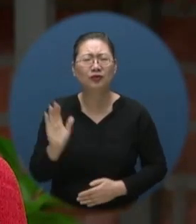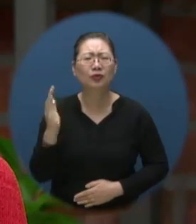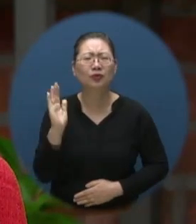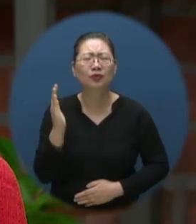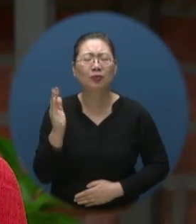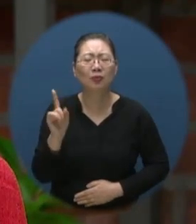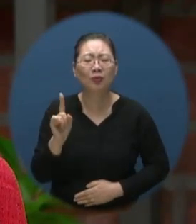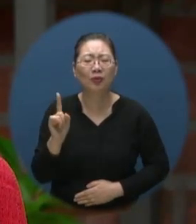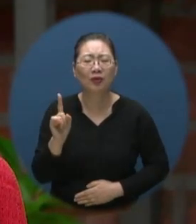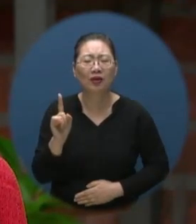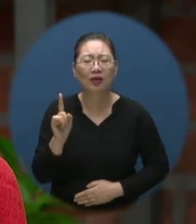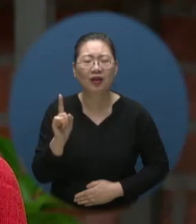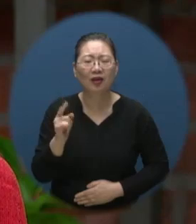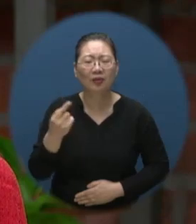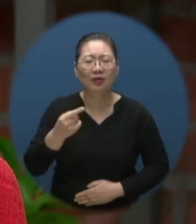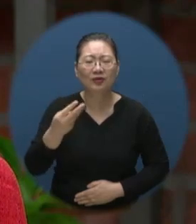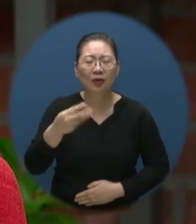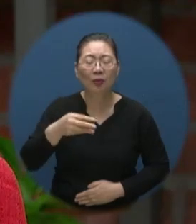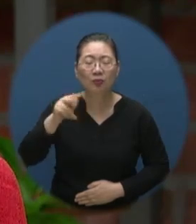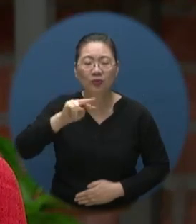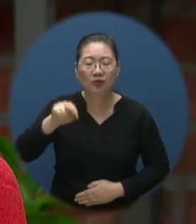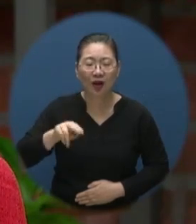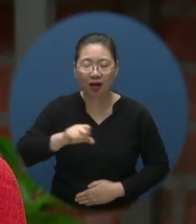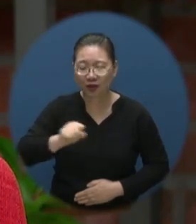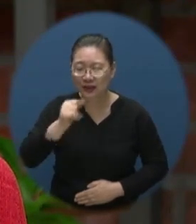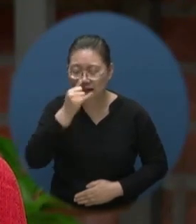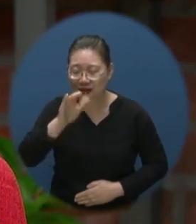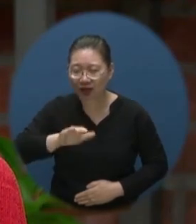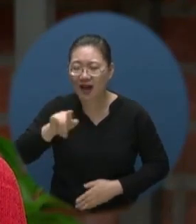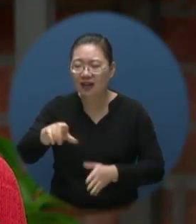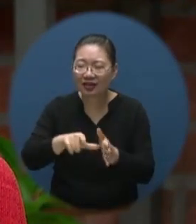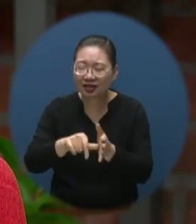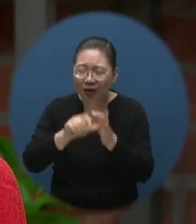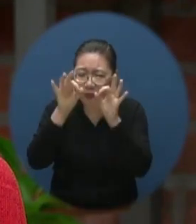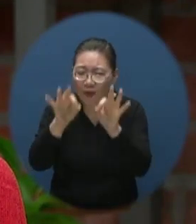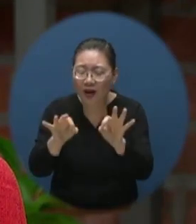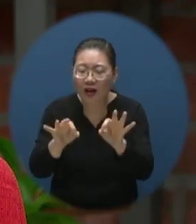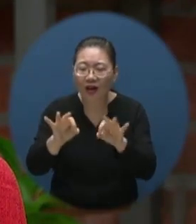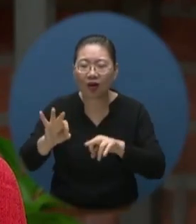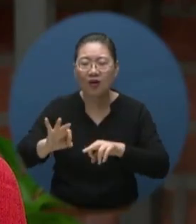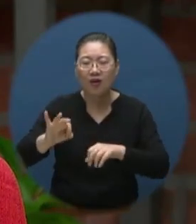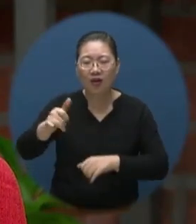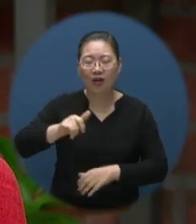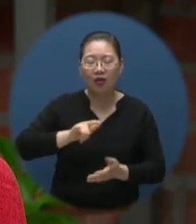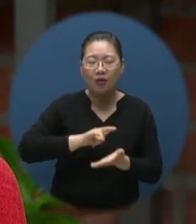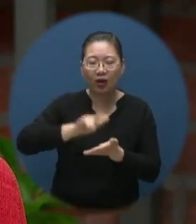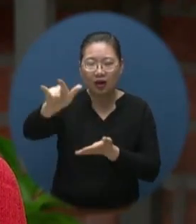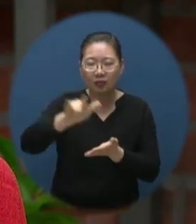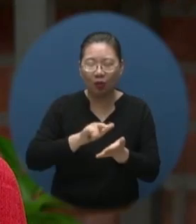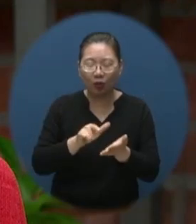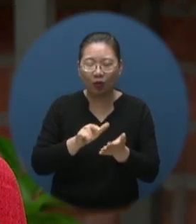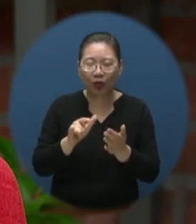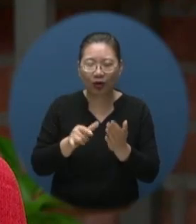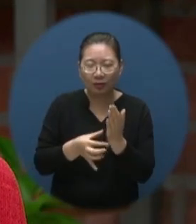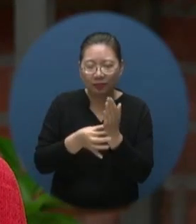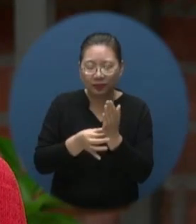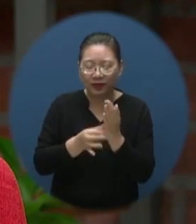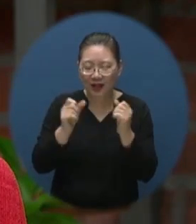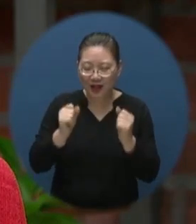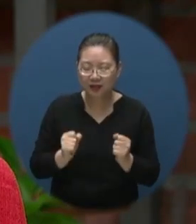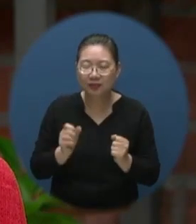요즘은 몇천 불씩 갖고 나갈 수가 있는데 그 시절에는요 왕복 티켓에